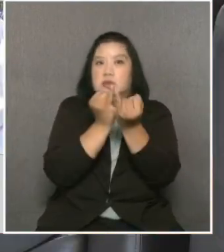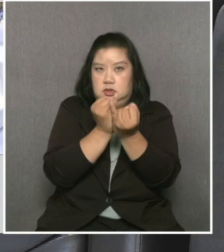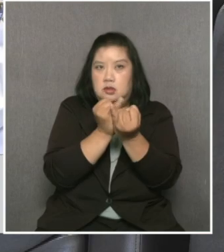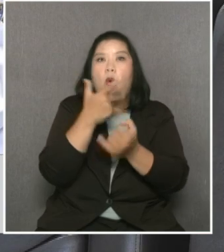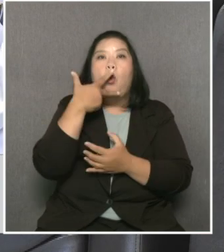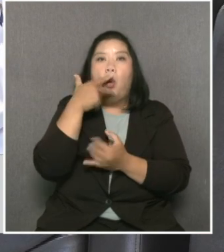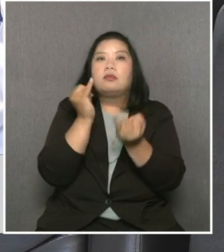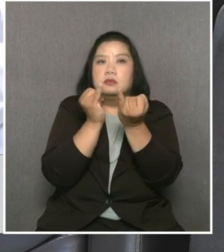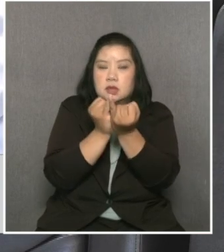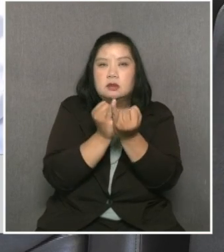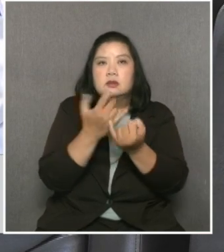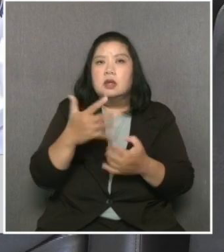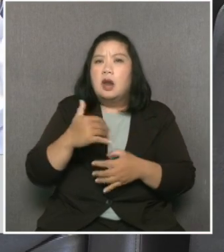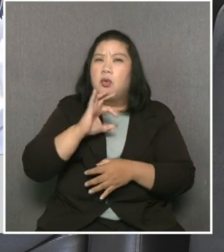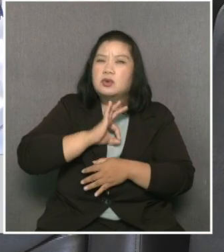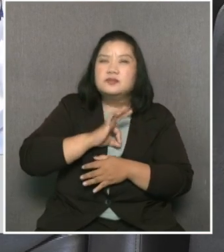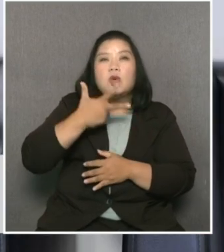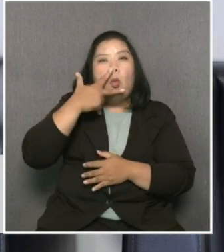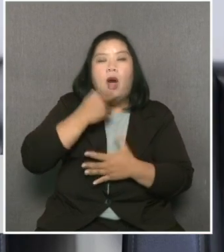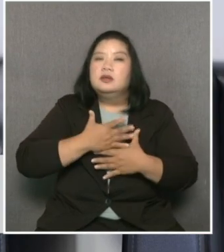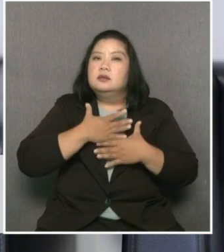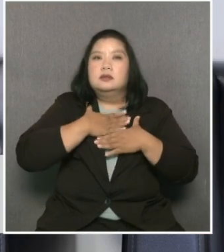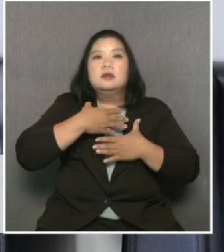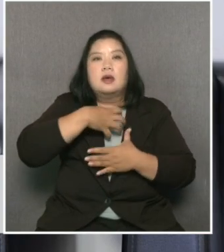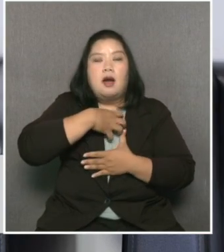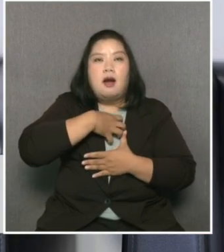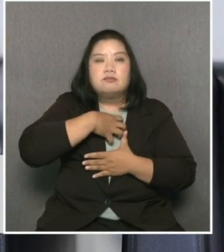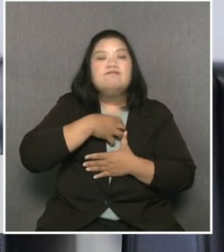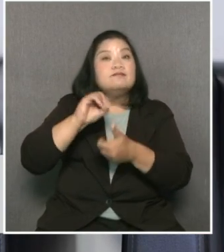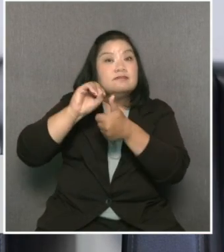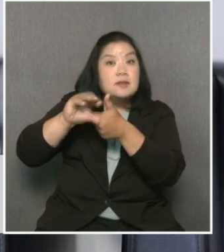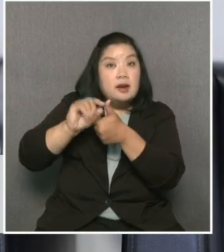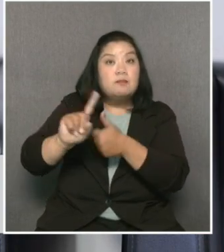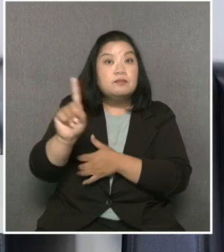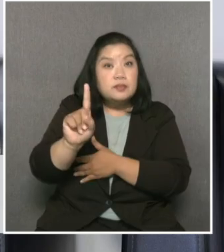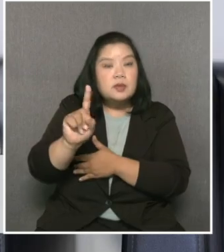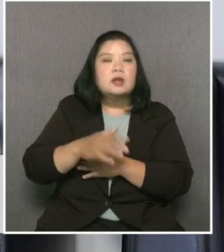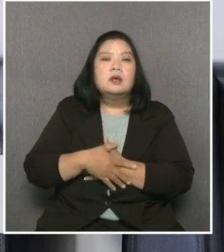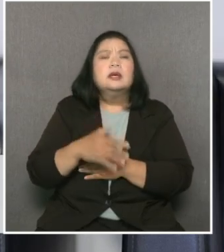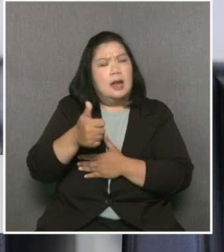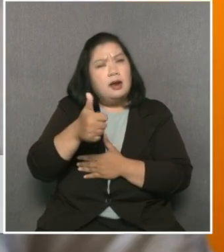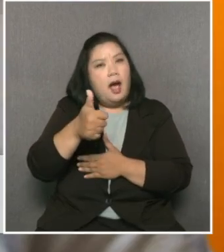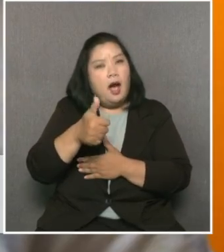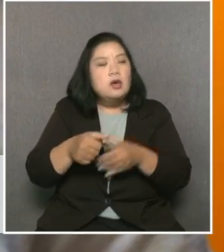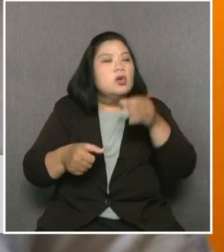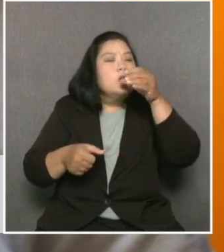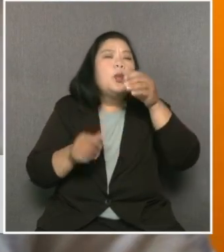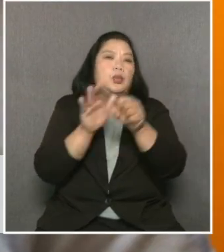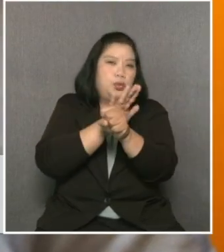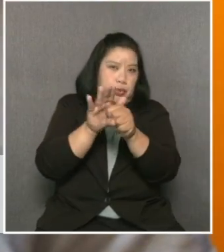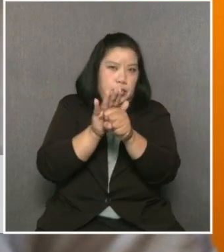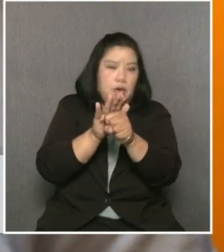เพราะเราก็จะรู้สึกว่ากินหวานแล้วมันสดชื่นดังนั้นคำแนะนำก็ต้องบอกว่าคือทานบ้างให้รู้รสชาตินะ